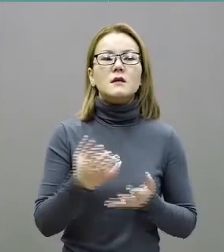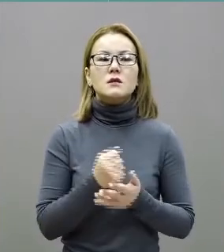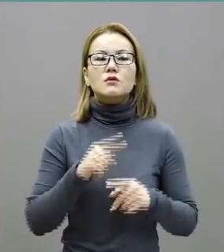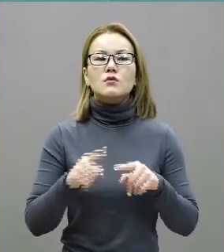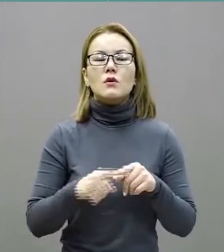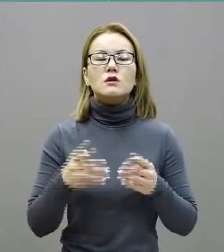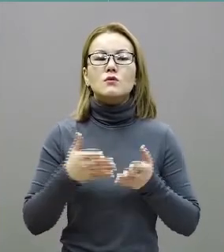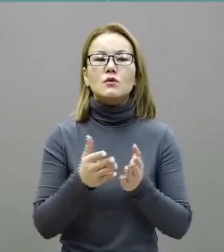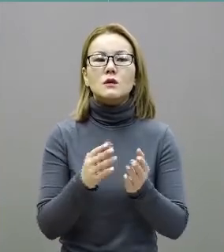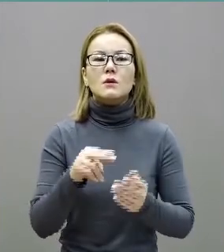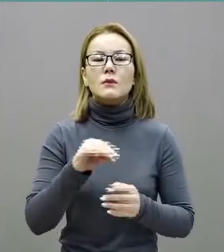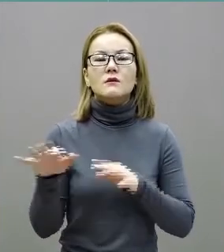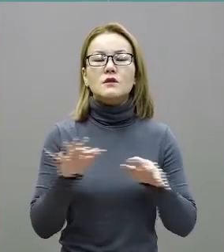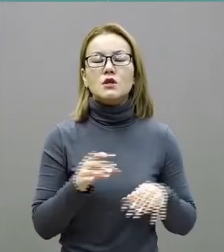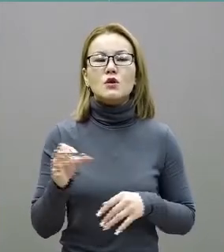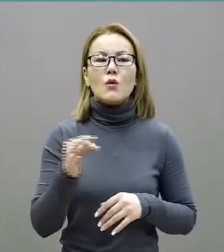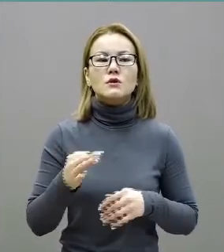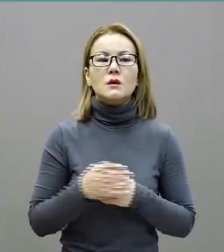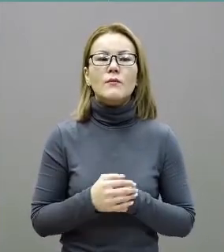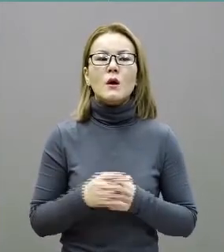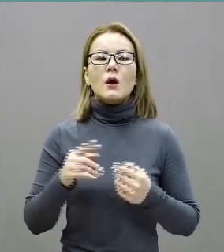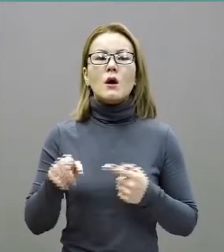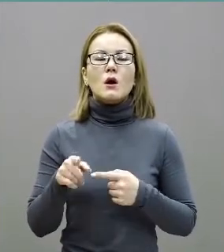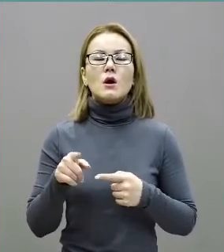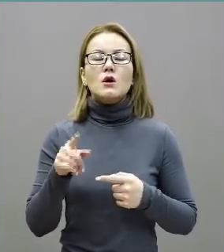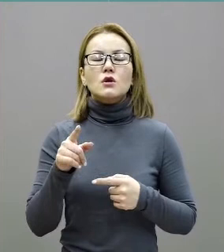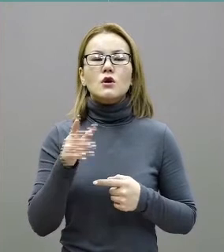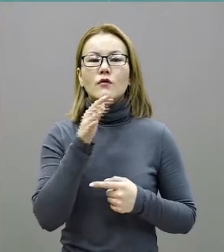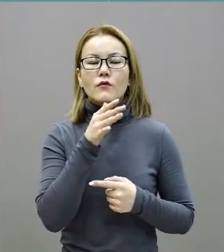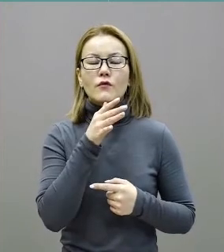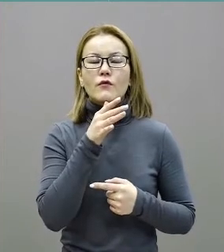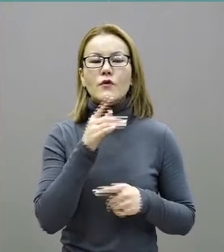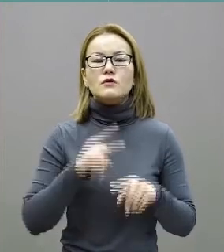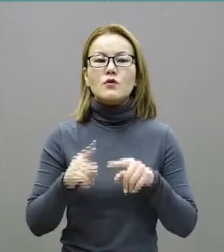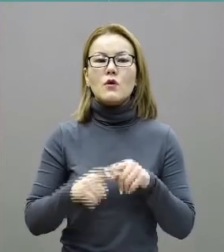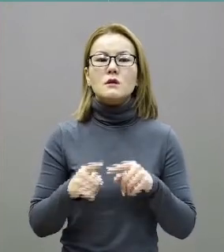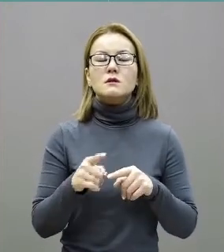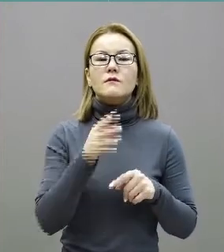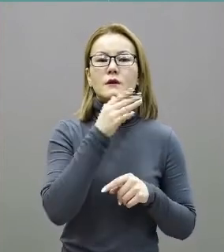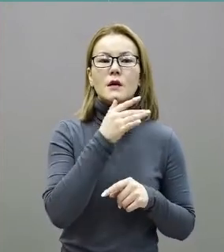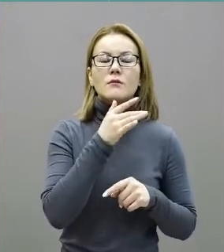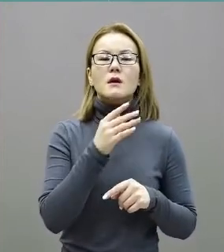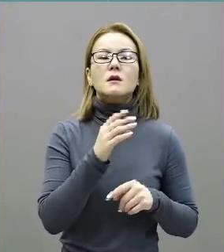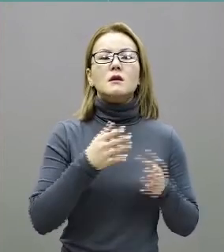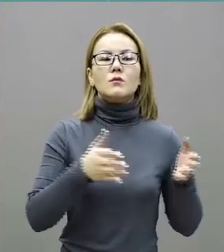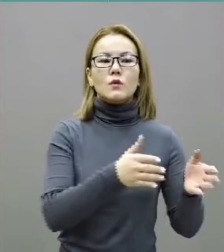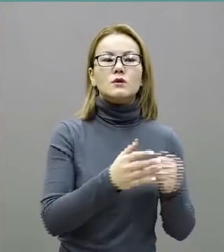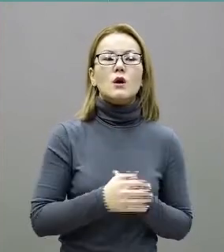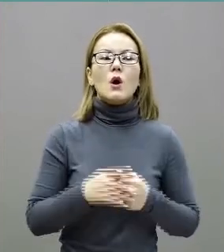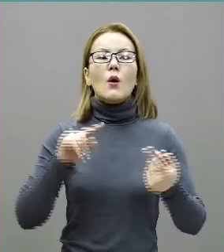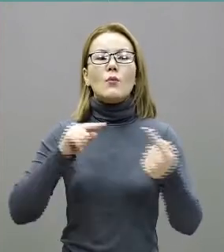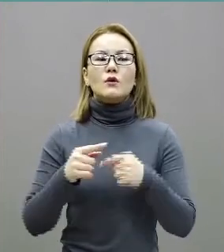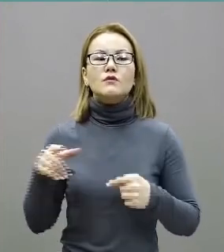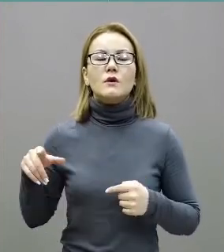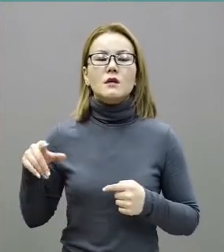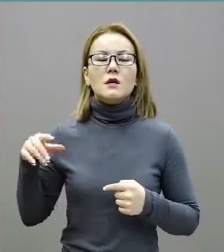скорость против течения реки x минус 2 скорость по озеру x время против течения